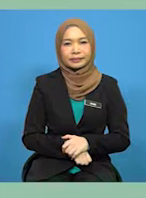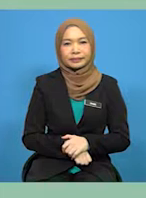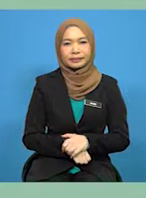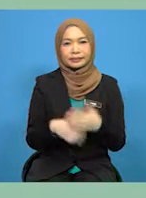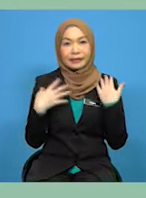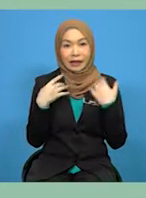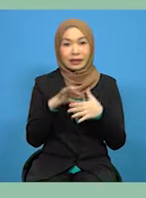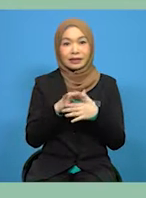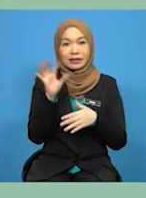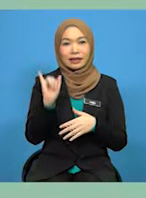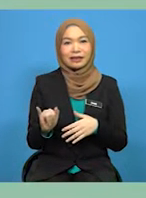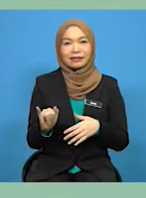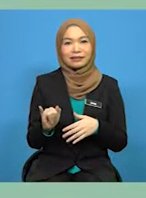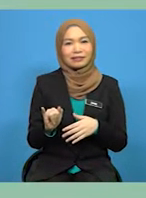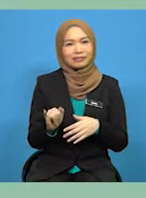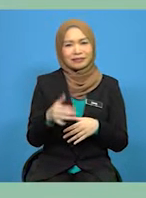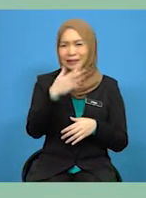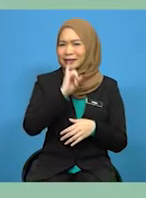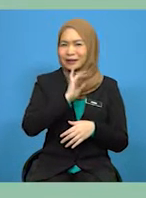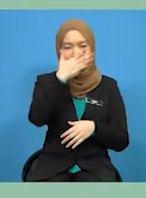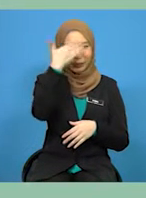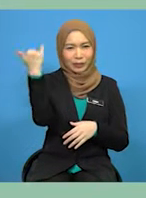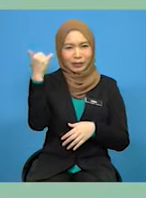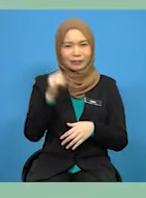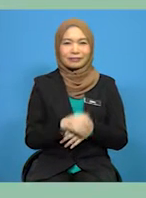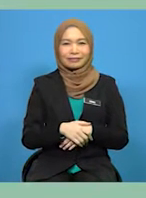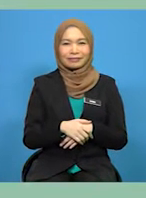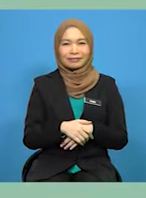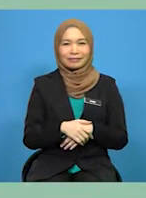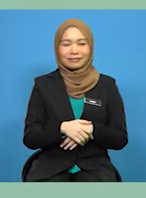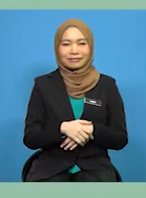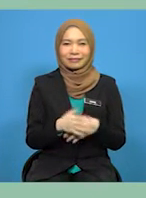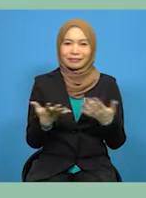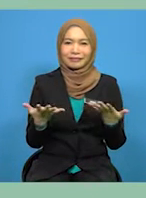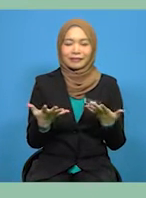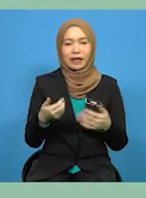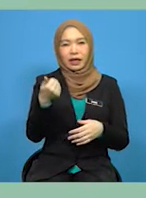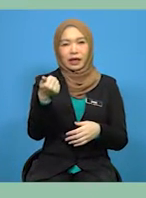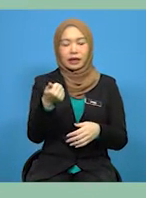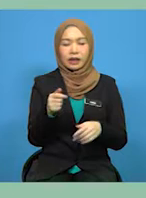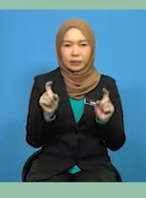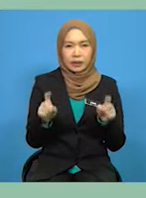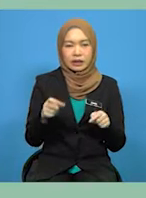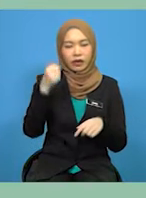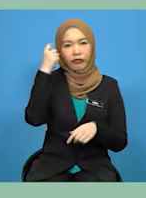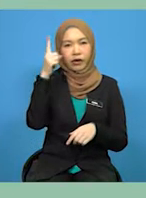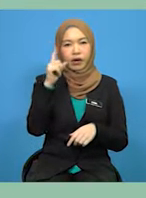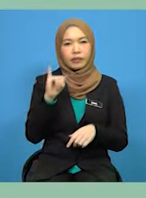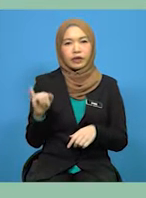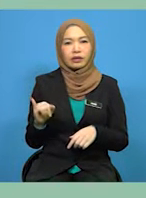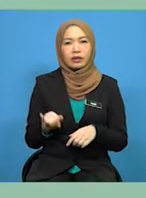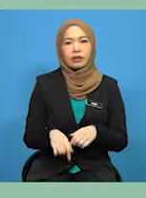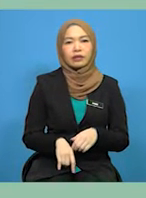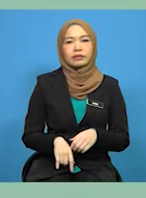Ada isi yang tertinggal? Anda perlu memahami dan mengingati fakta